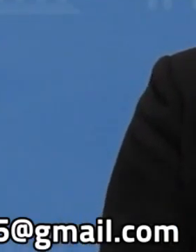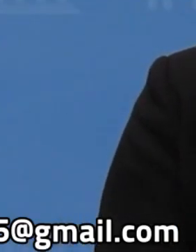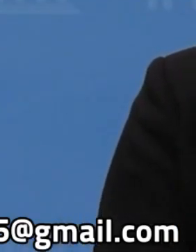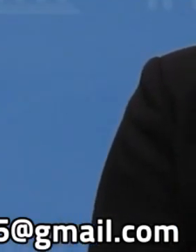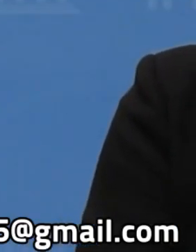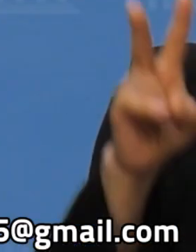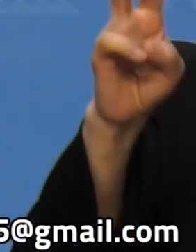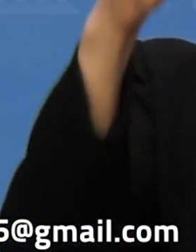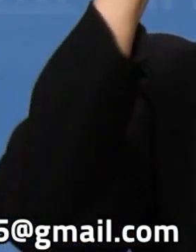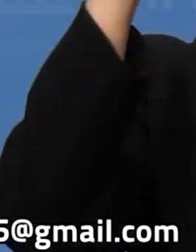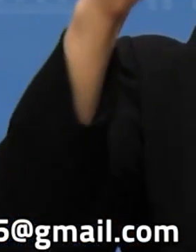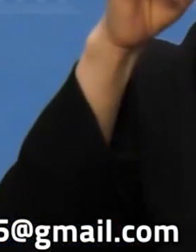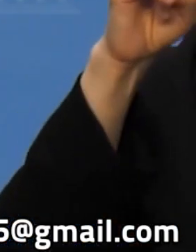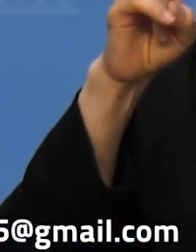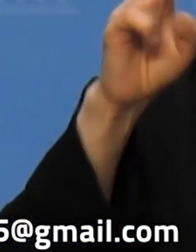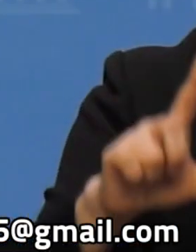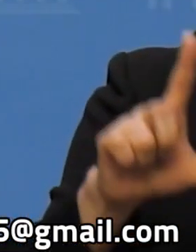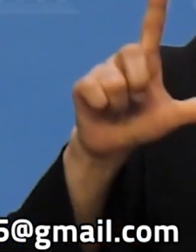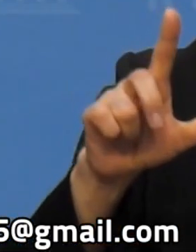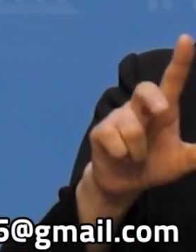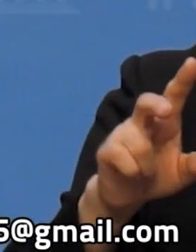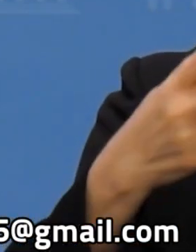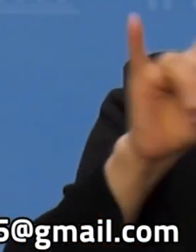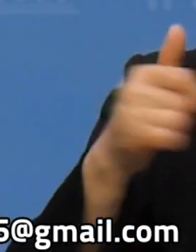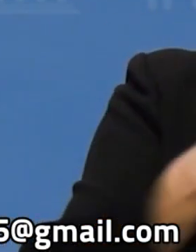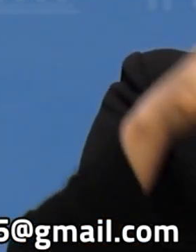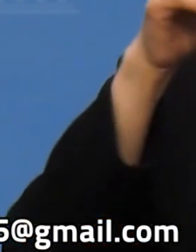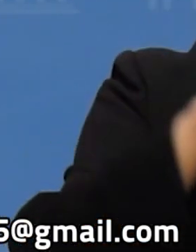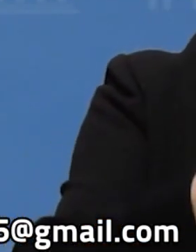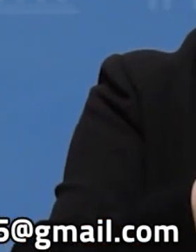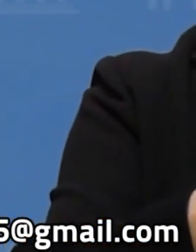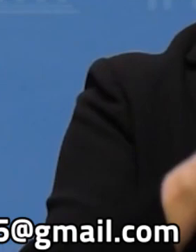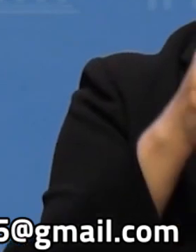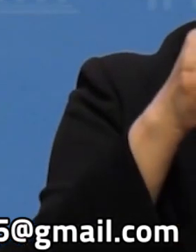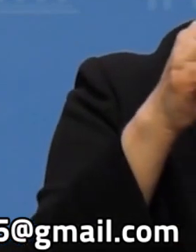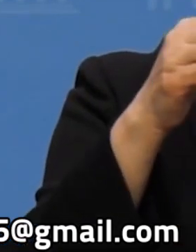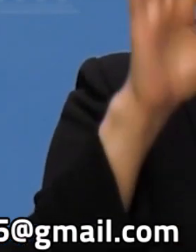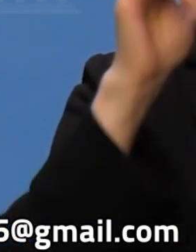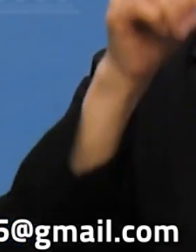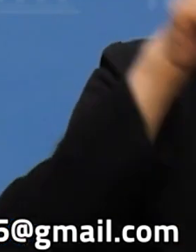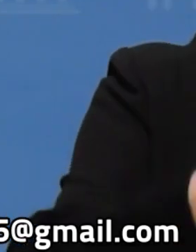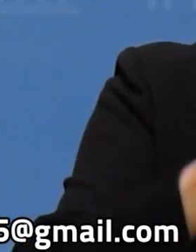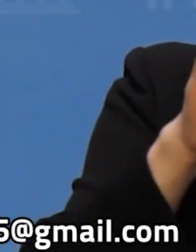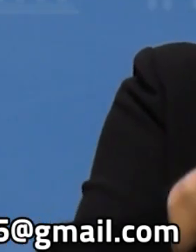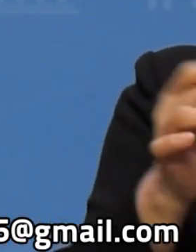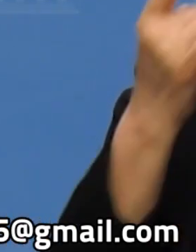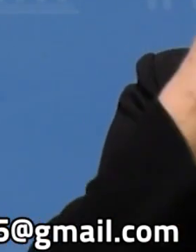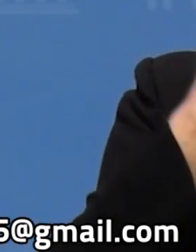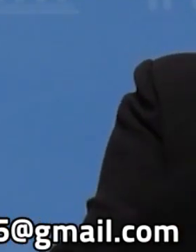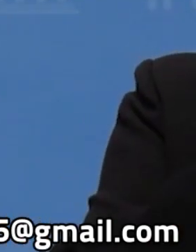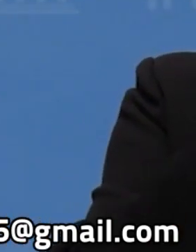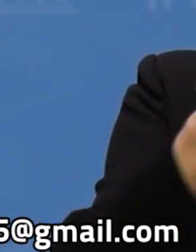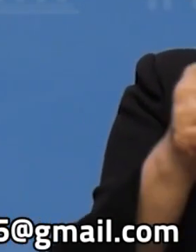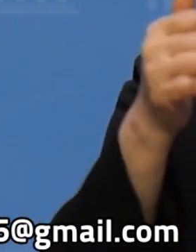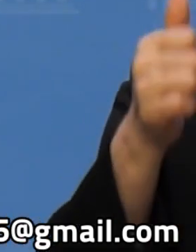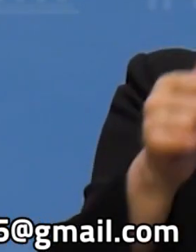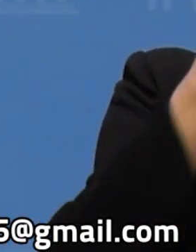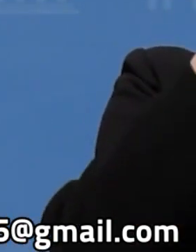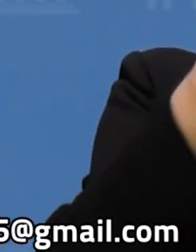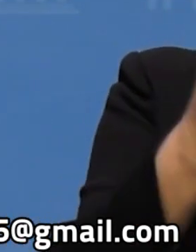오늘 22일 20대 대통령 선거 과정에서 허위 사실을 공표한 혐의 등으로